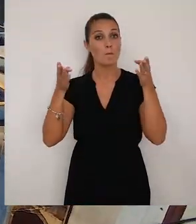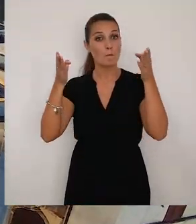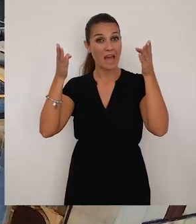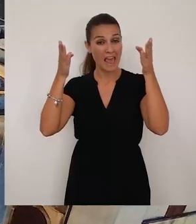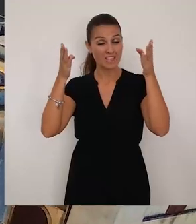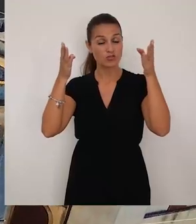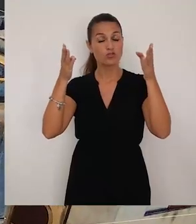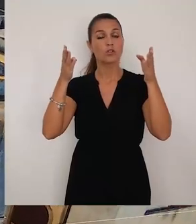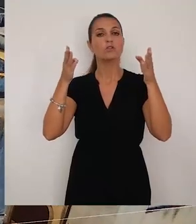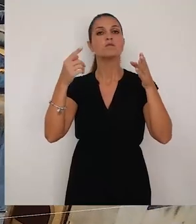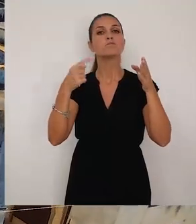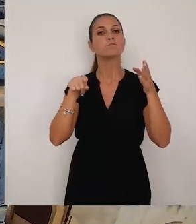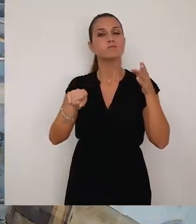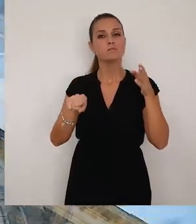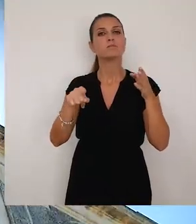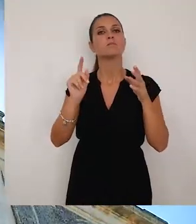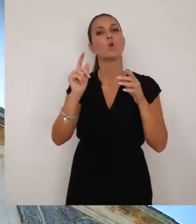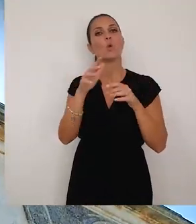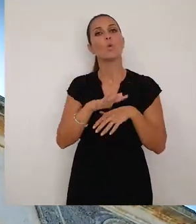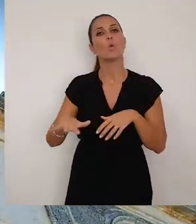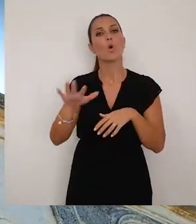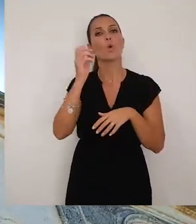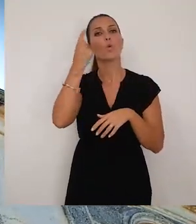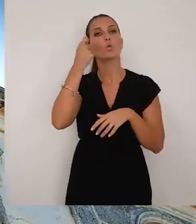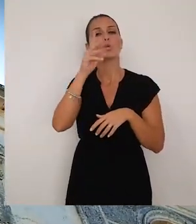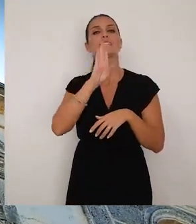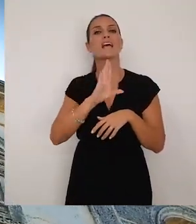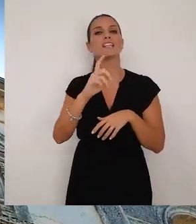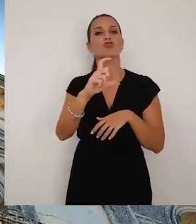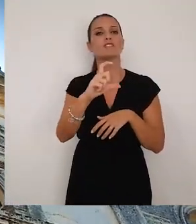Palazzo Gargasole è il luogo della cultura di Santa Cesarea Terme.